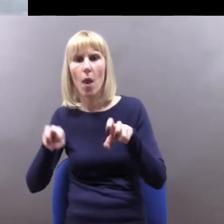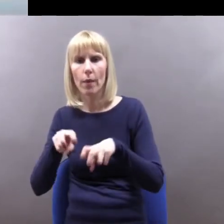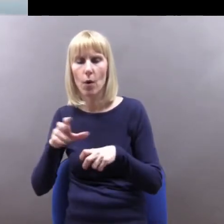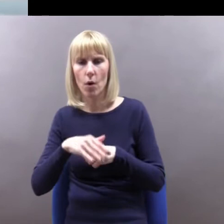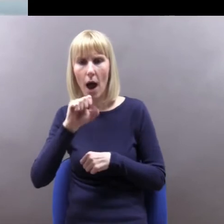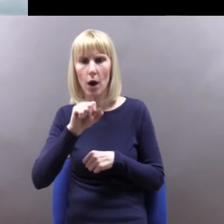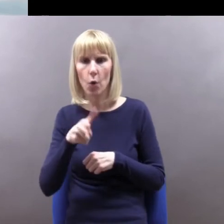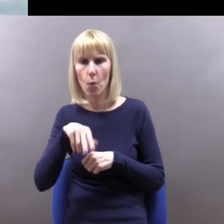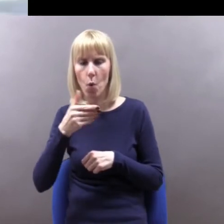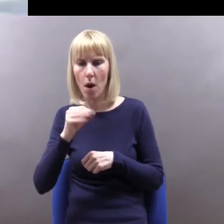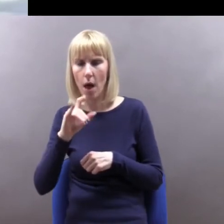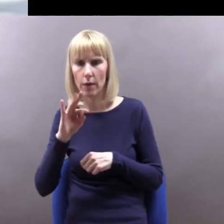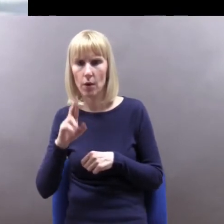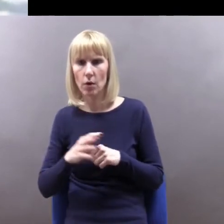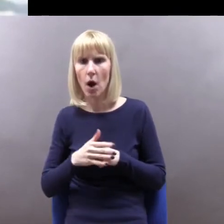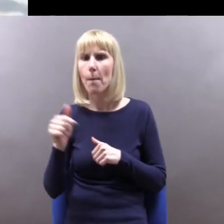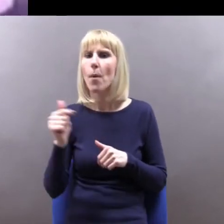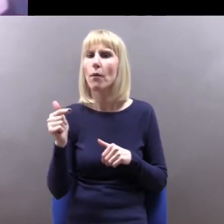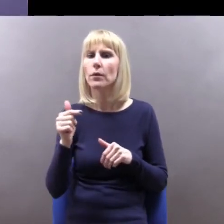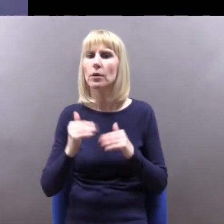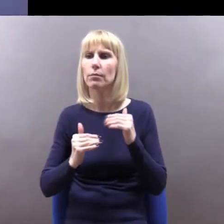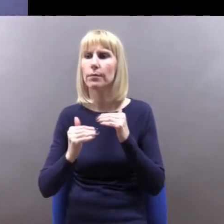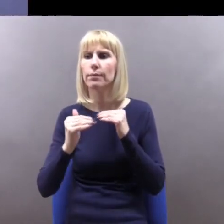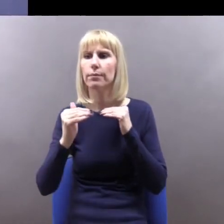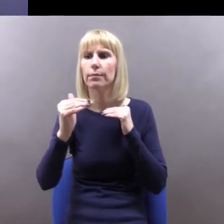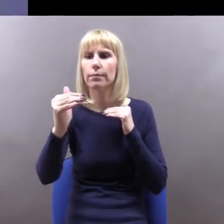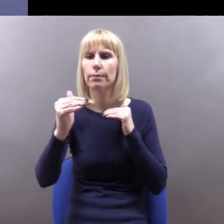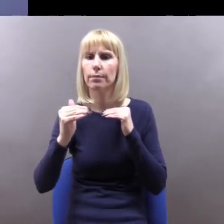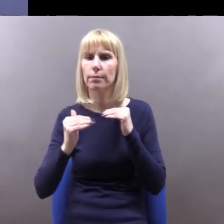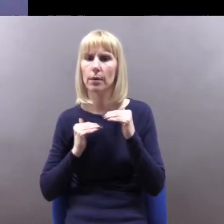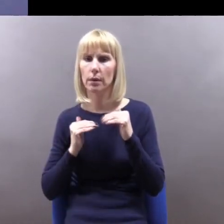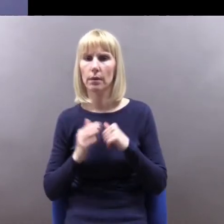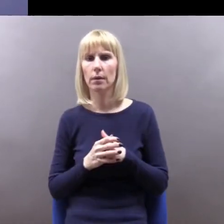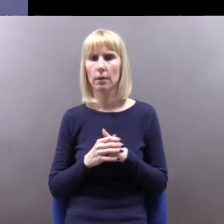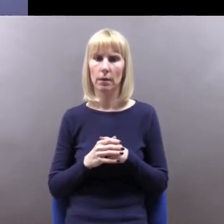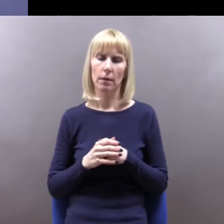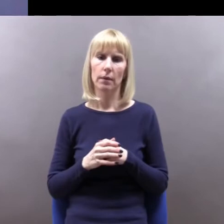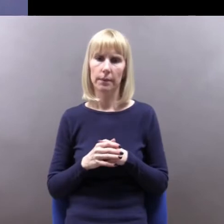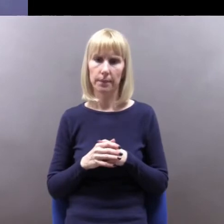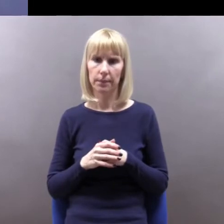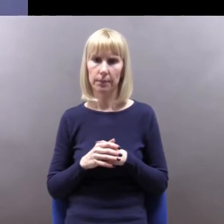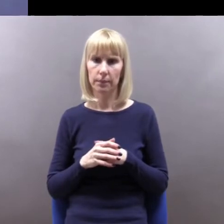Okej. Jest akumulatory, które powinny wystarczyć na zjechanie lub wjechanie.